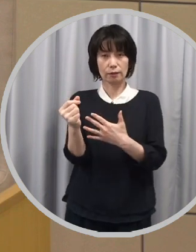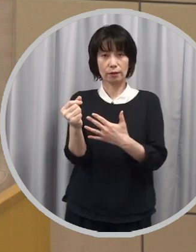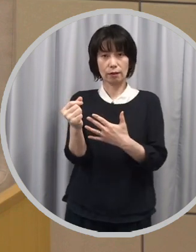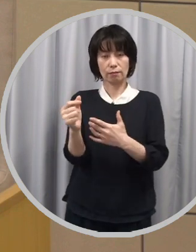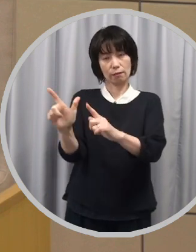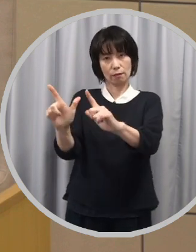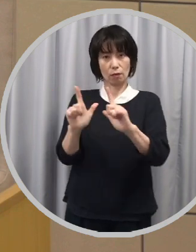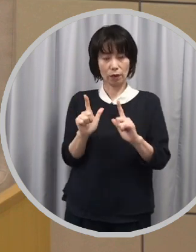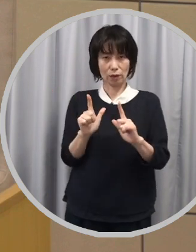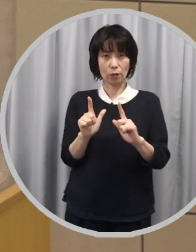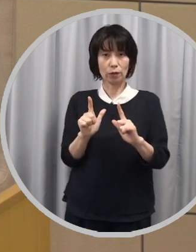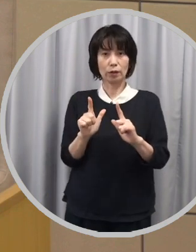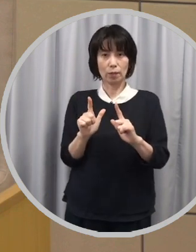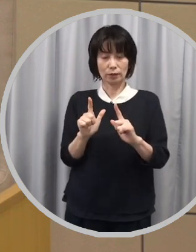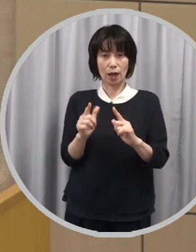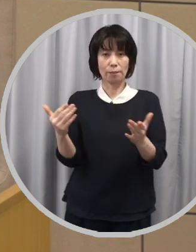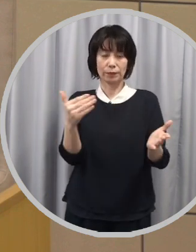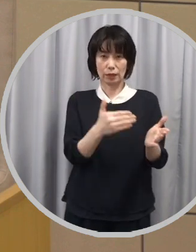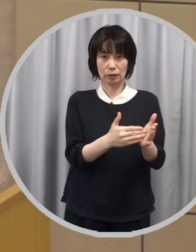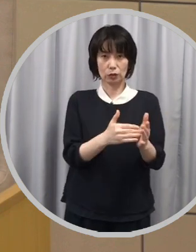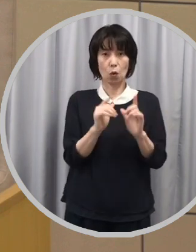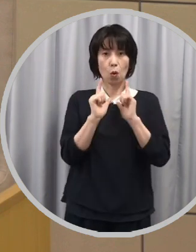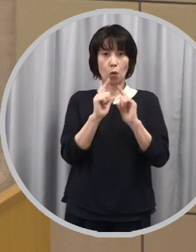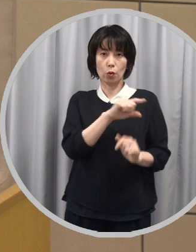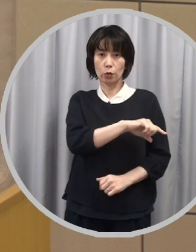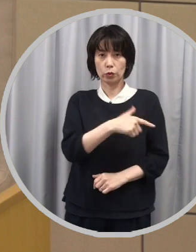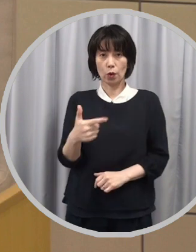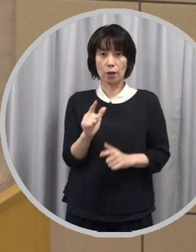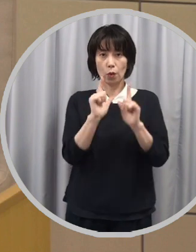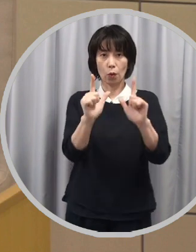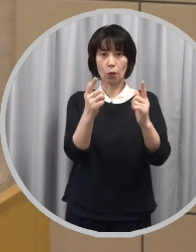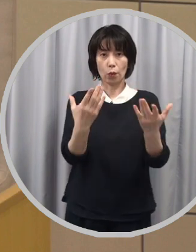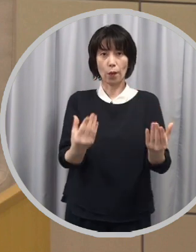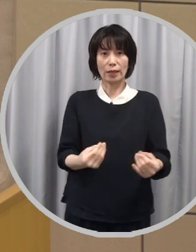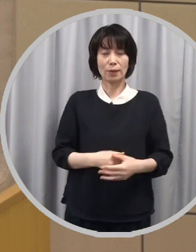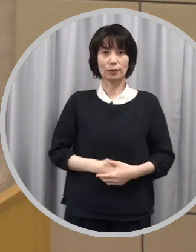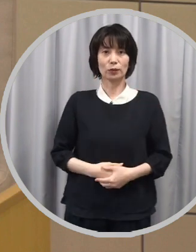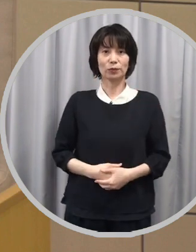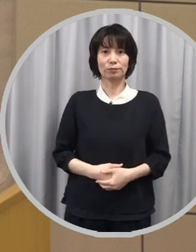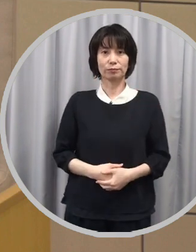報告がありました。以上で諸般の報告を終わります。